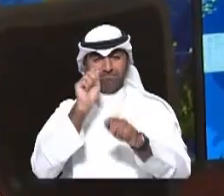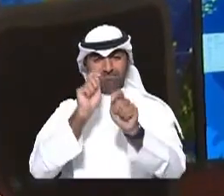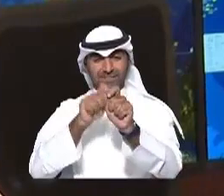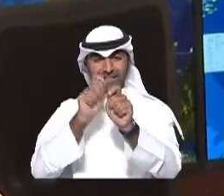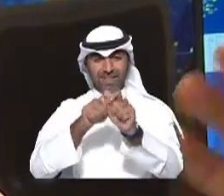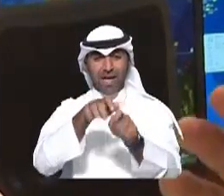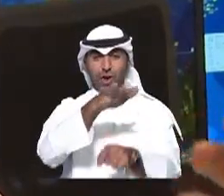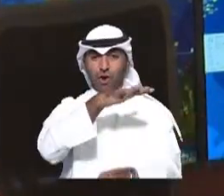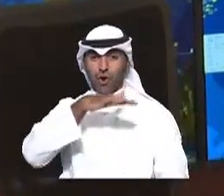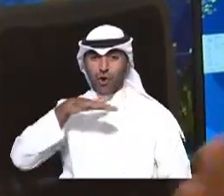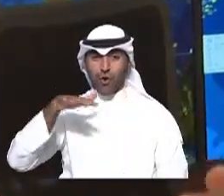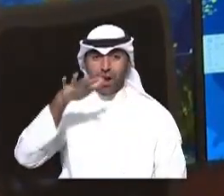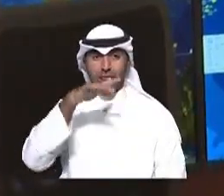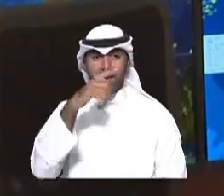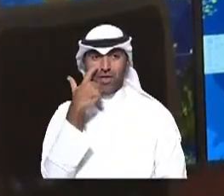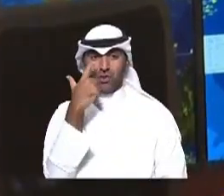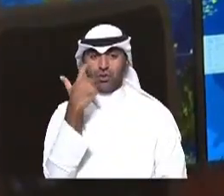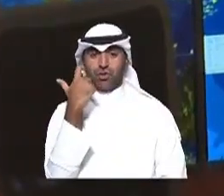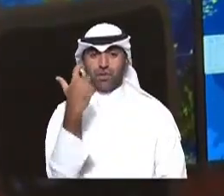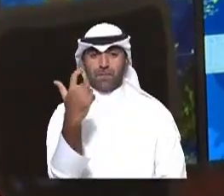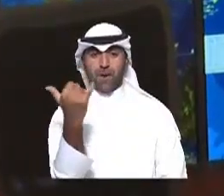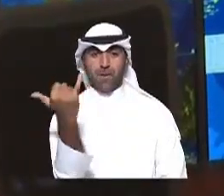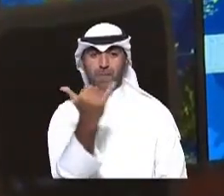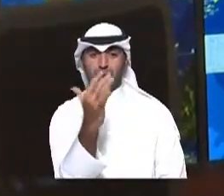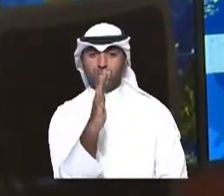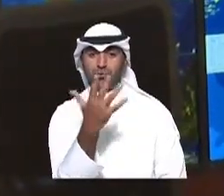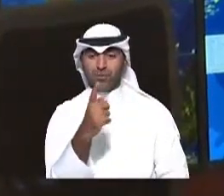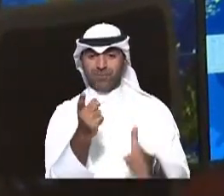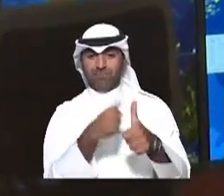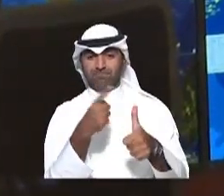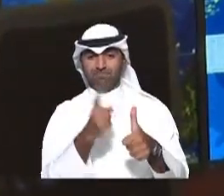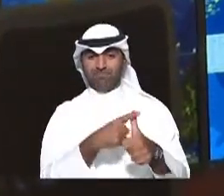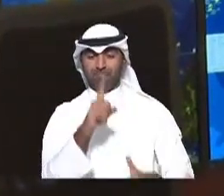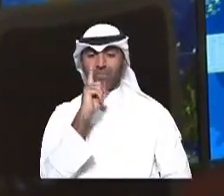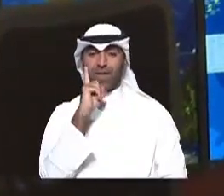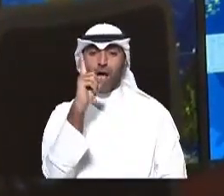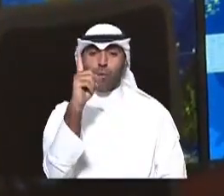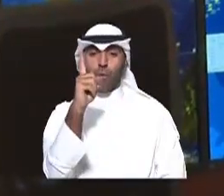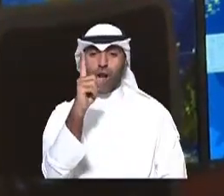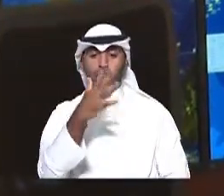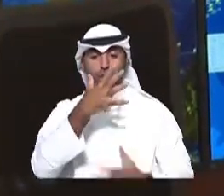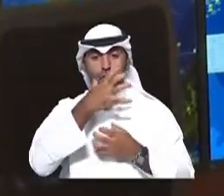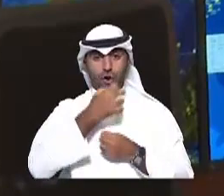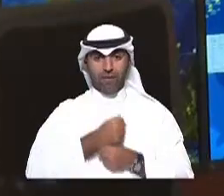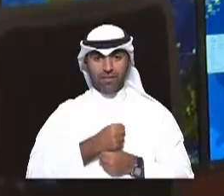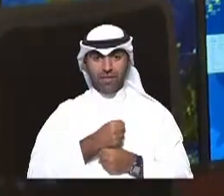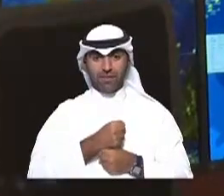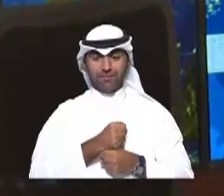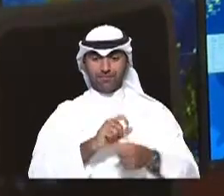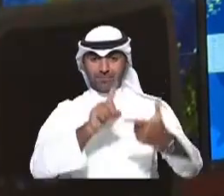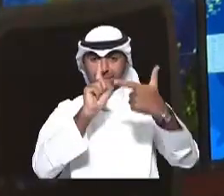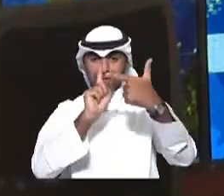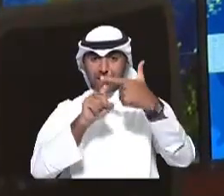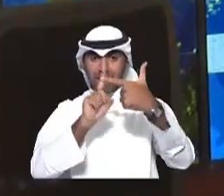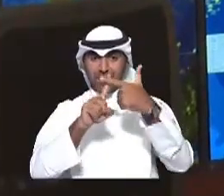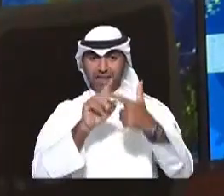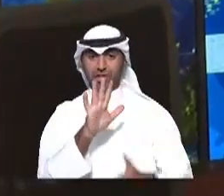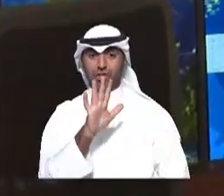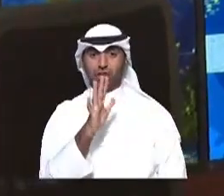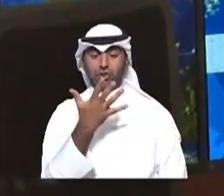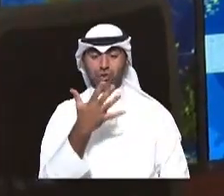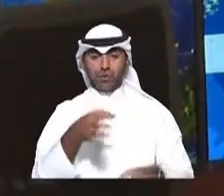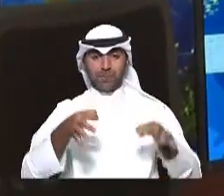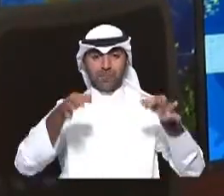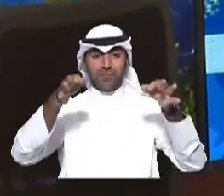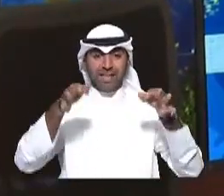هذول اخواننا سواء مقيمين ومواطنين، نتمنى لهم السلامه، ما نبي نعرضهم الى